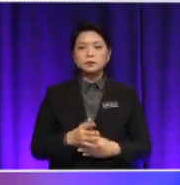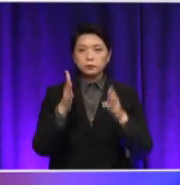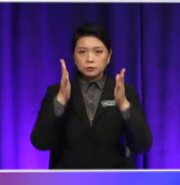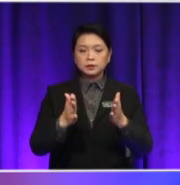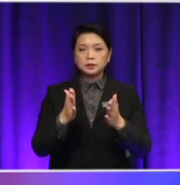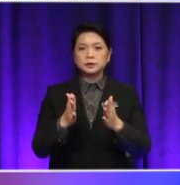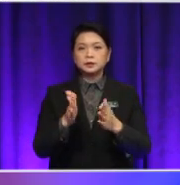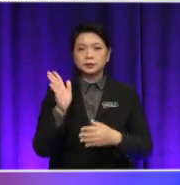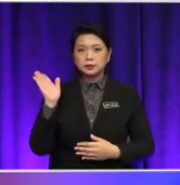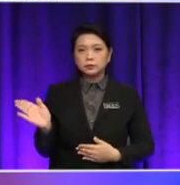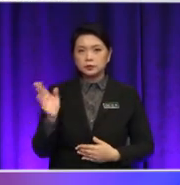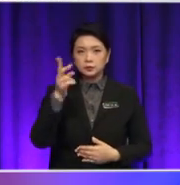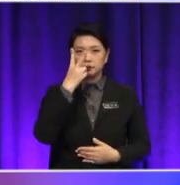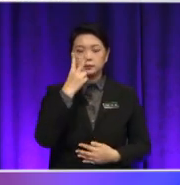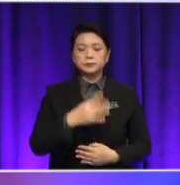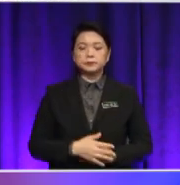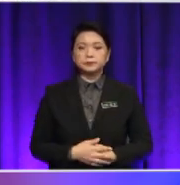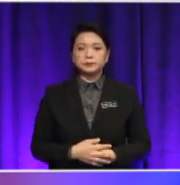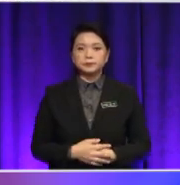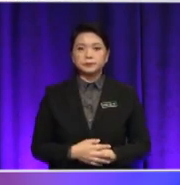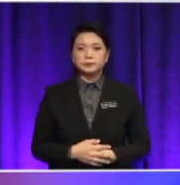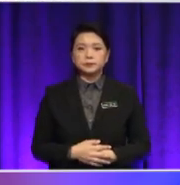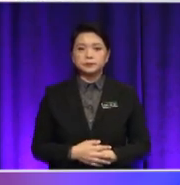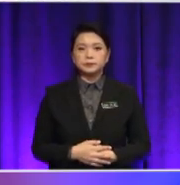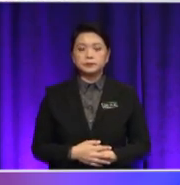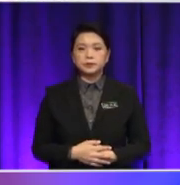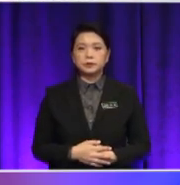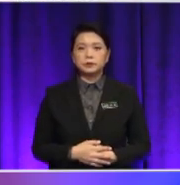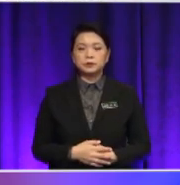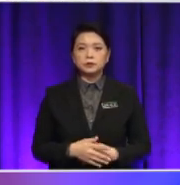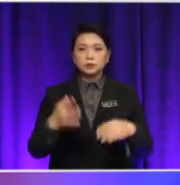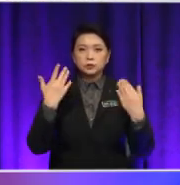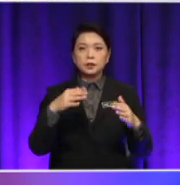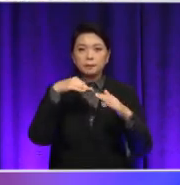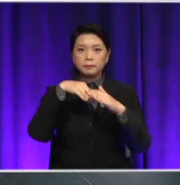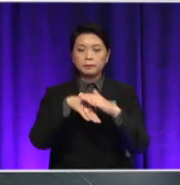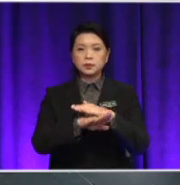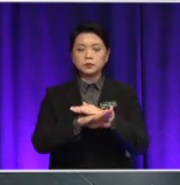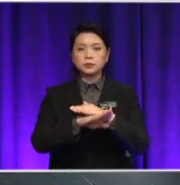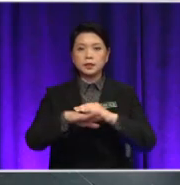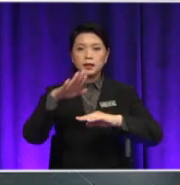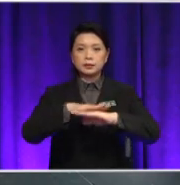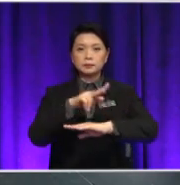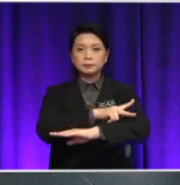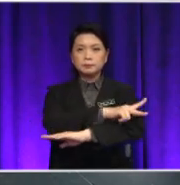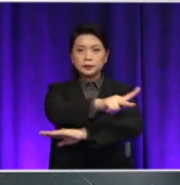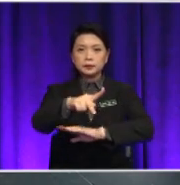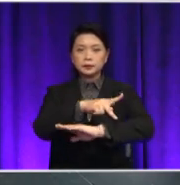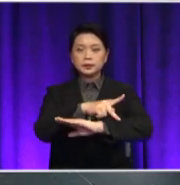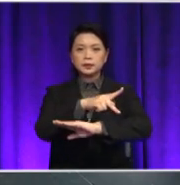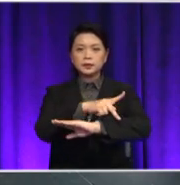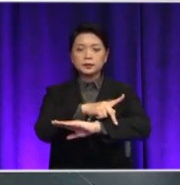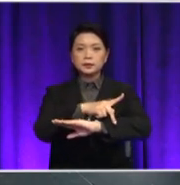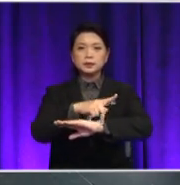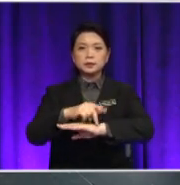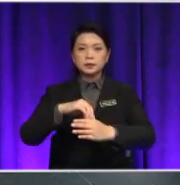dah pemain-pemain daripada Kampung Pisang dan juga Kampung Manggis sudah pun masuk ke atas padang. Kita nampak mereka semua